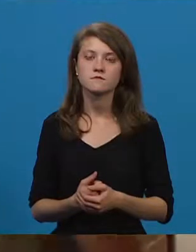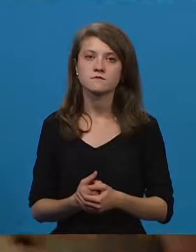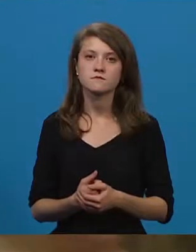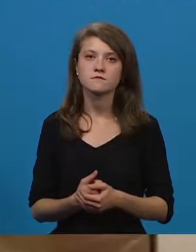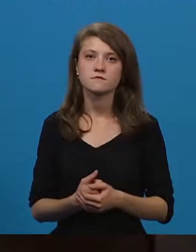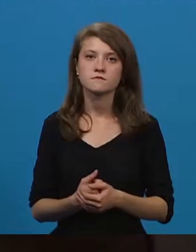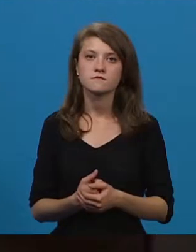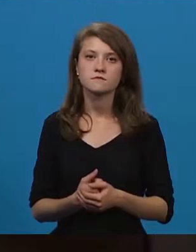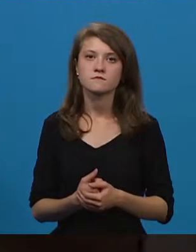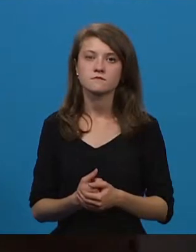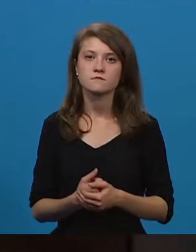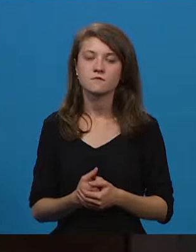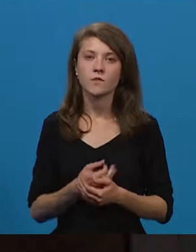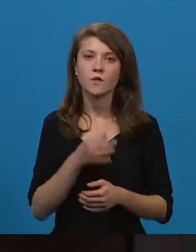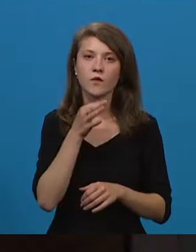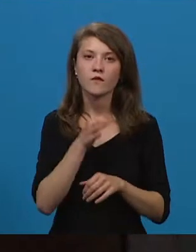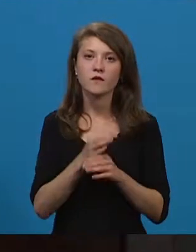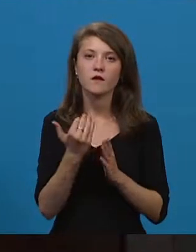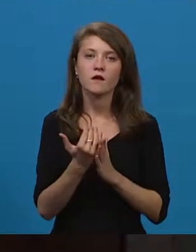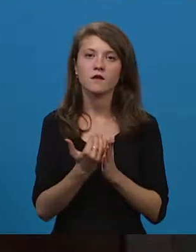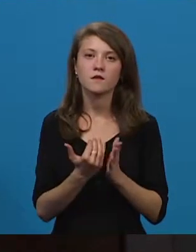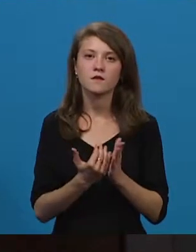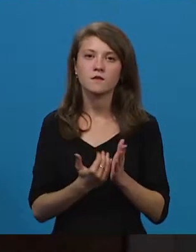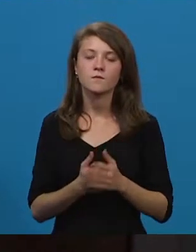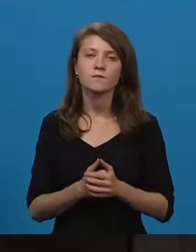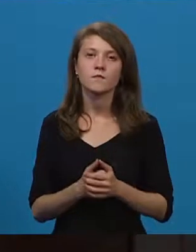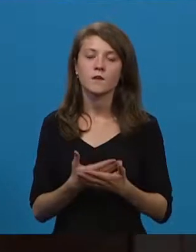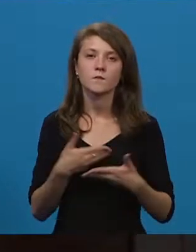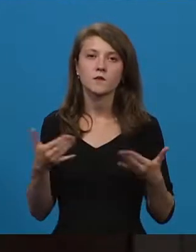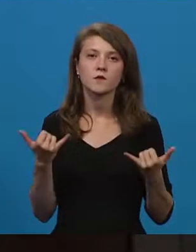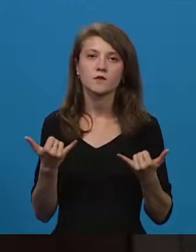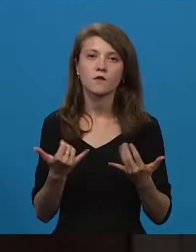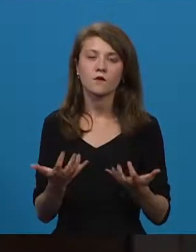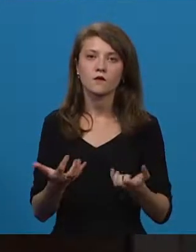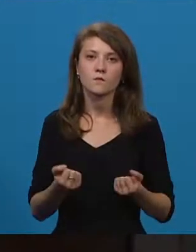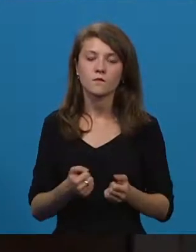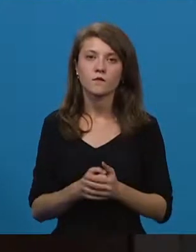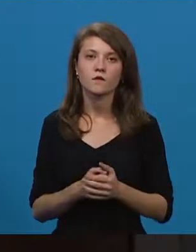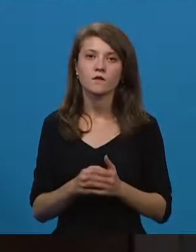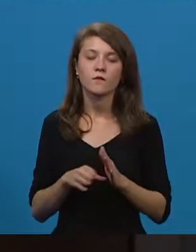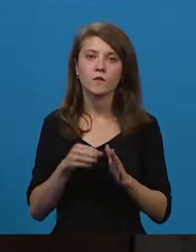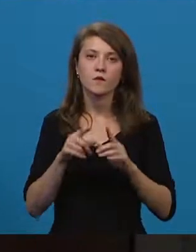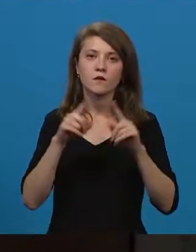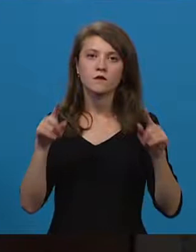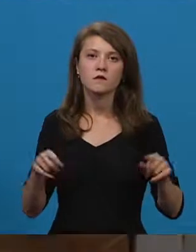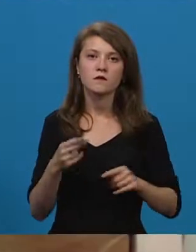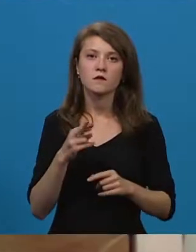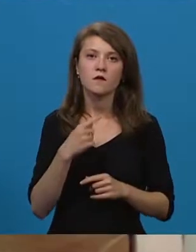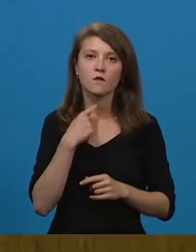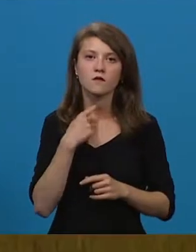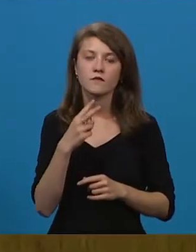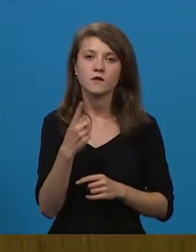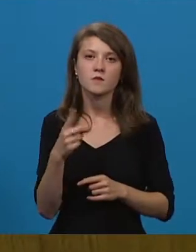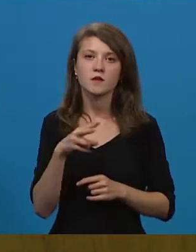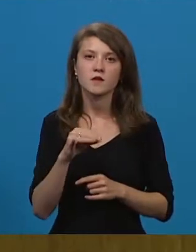42. Відповідно календарного плану, затвердженого Центральною виборчою комісією, ми сьогодні отримуємо виборчі бюлетені для голосування 21